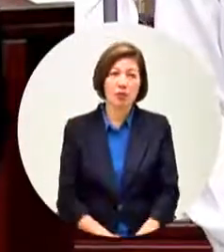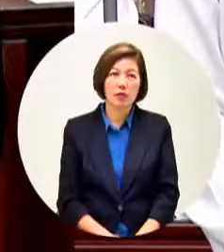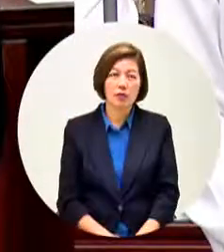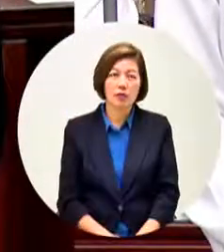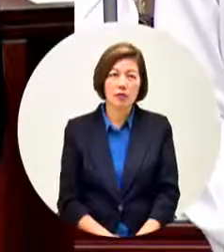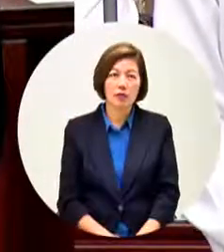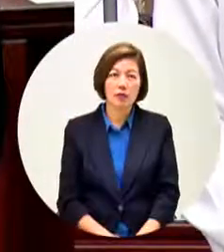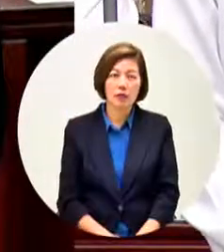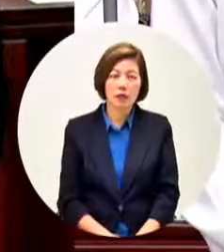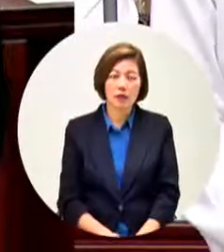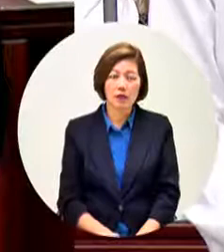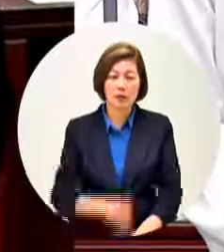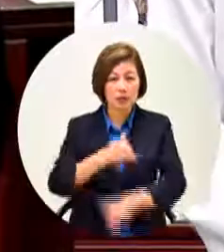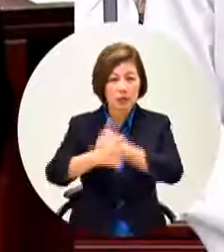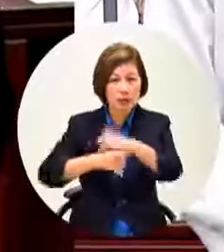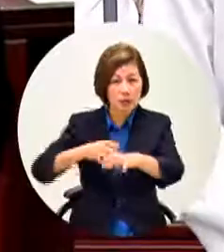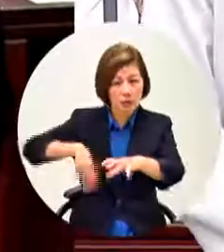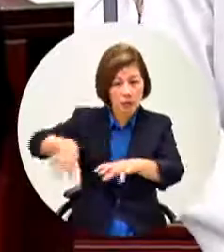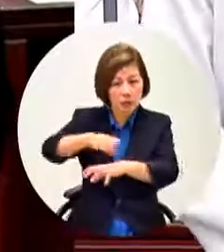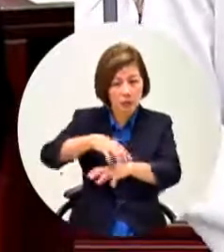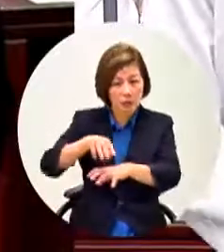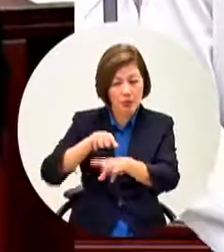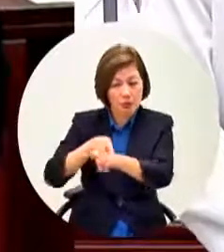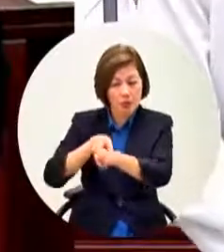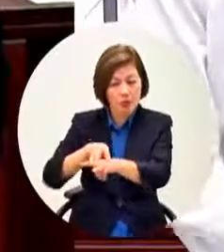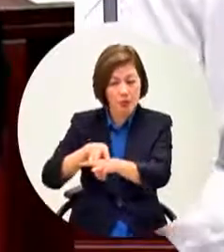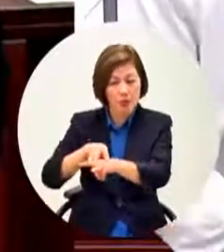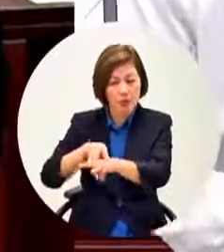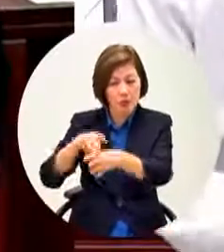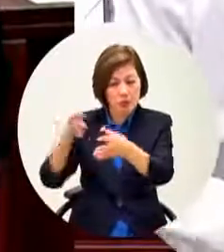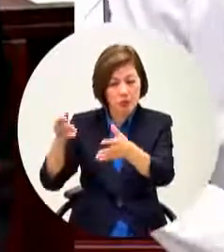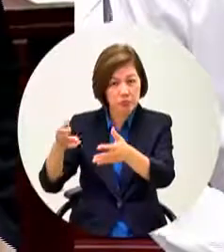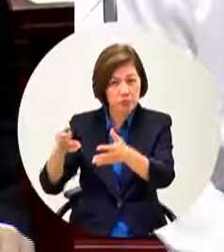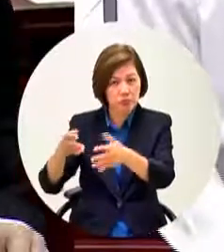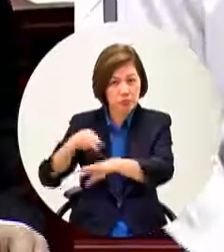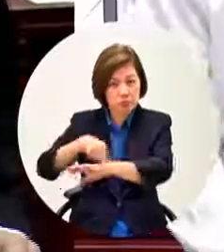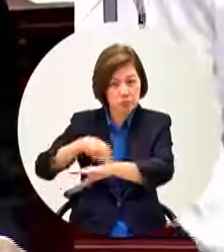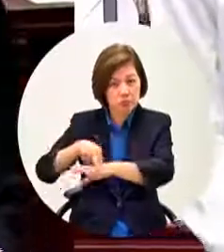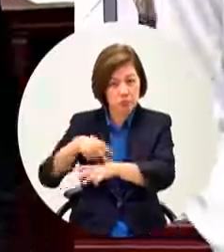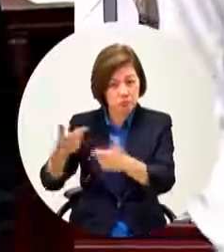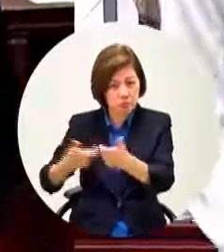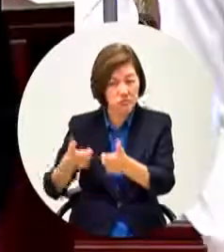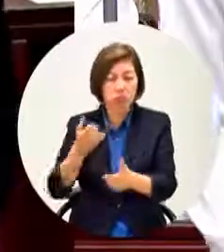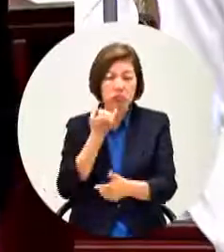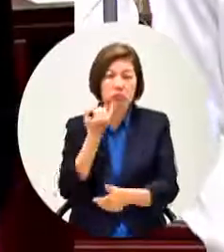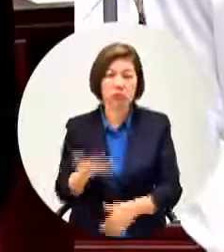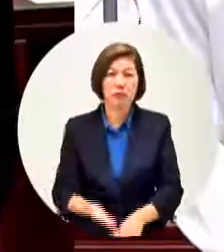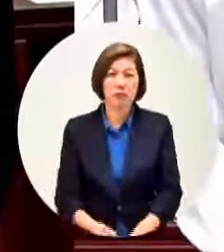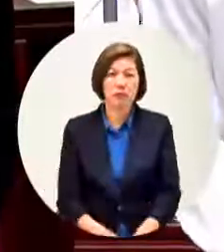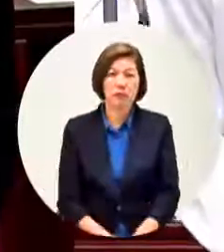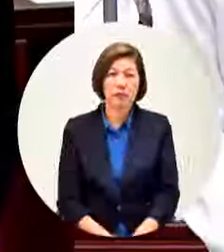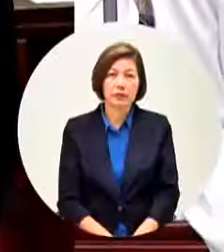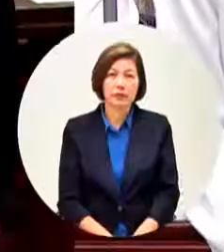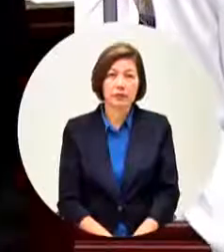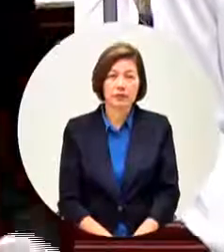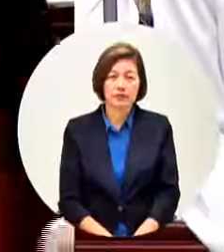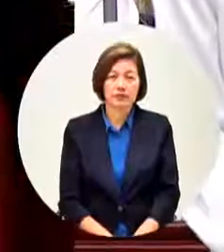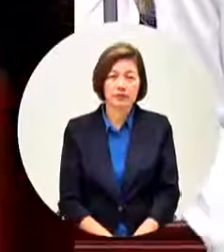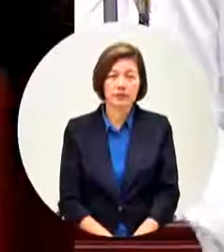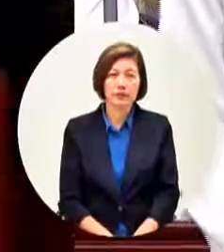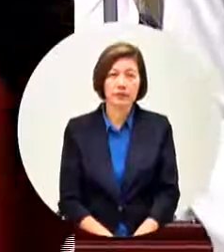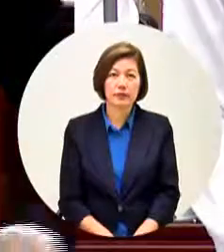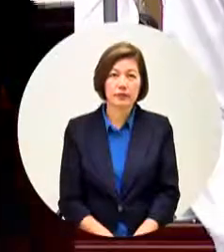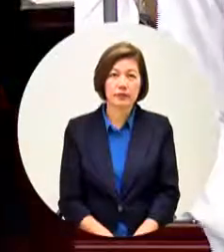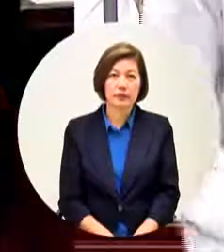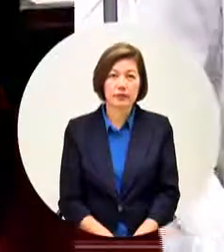边哦，是咪有哪加设计一个出口落？ 谢谢议员哈、哦。那这个地方是这样子哈、哦，就是说这个 Y1